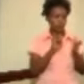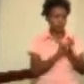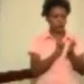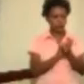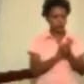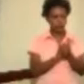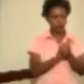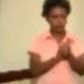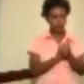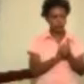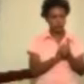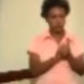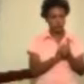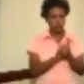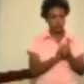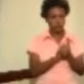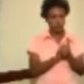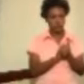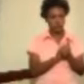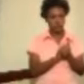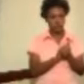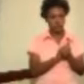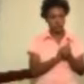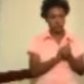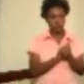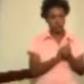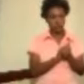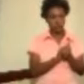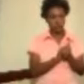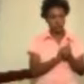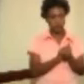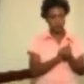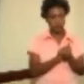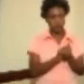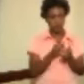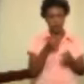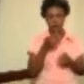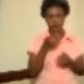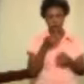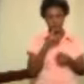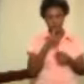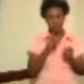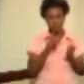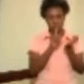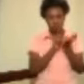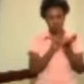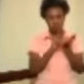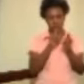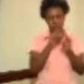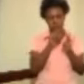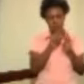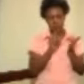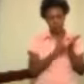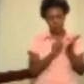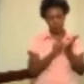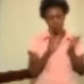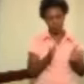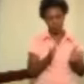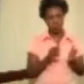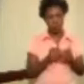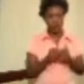et là, nous allons réintroduire Marcus, ou de préférence, Lucien. C'est ça.